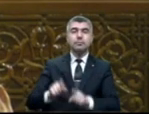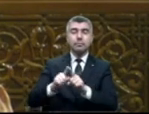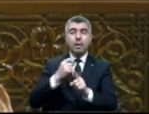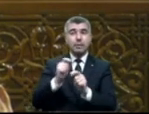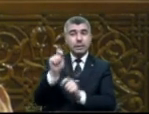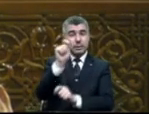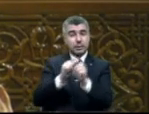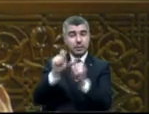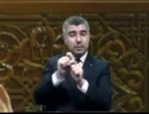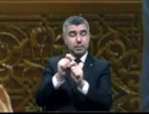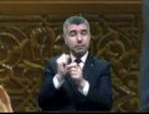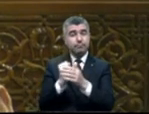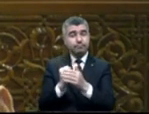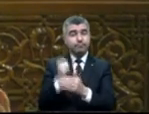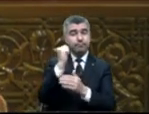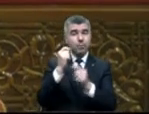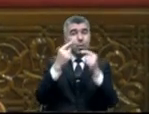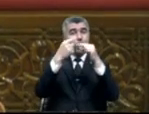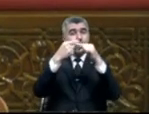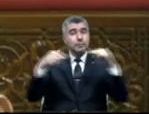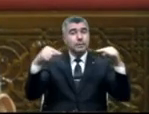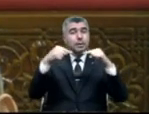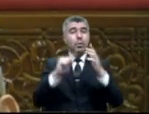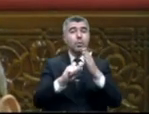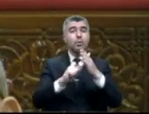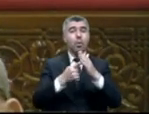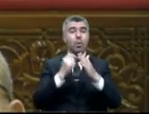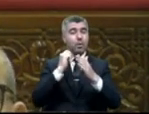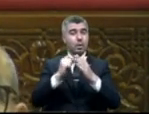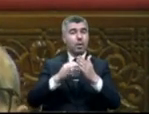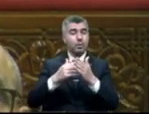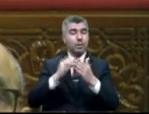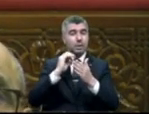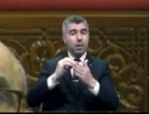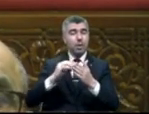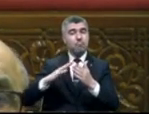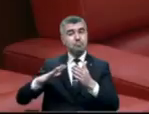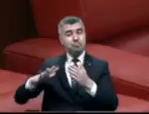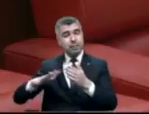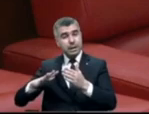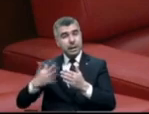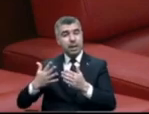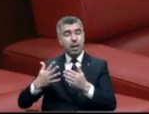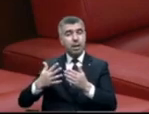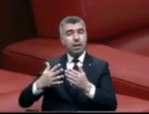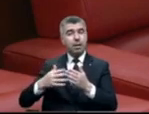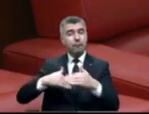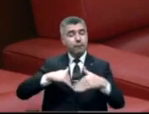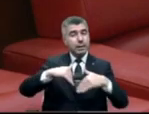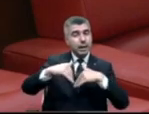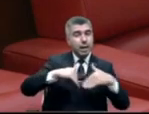عدم صيانة الأعمدة الكهربائية والأسلاك المتواجدة خارج وداخل كل